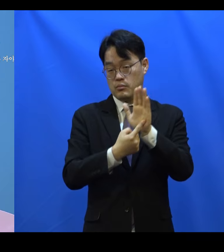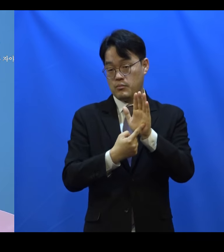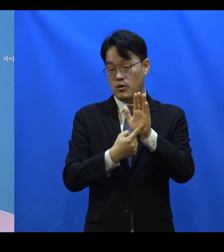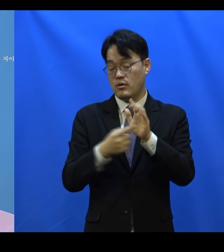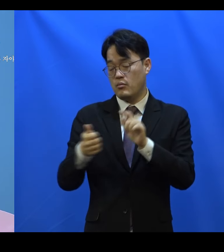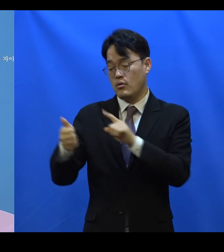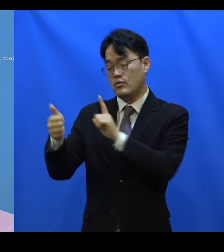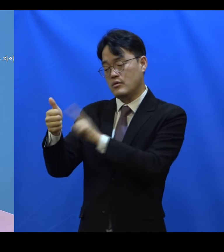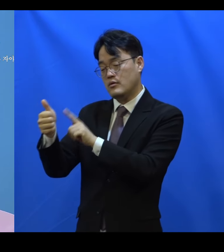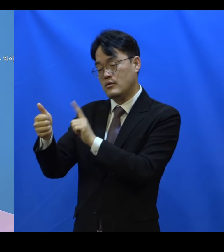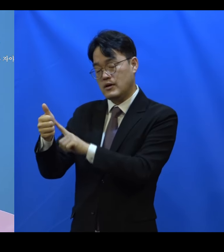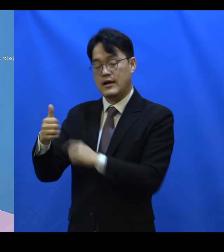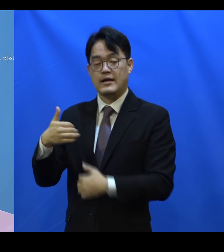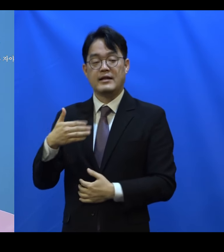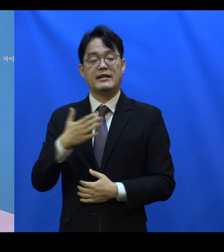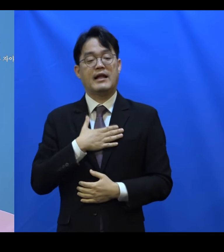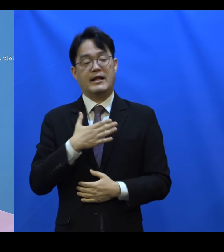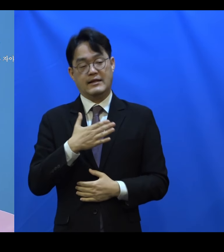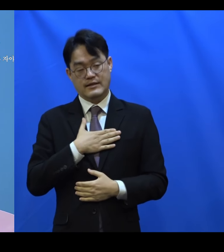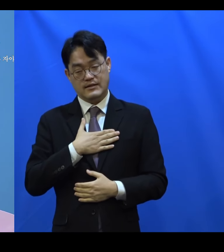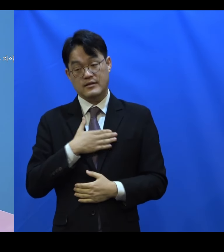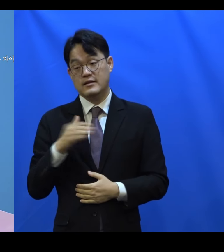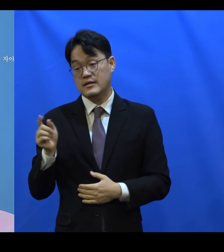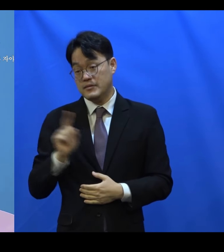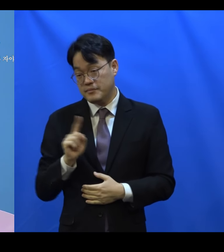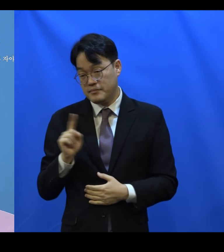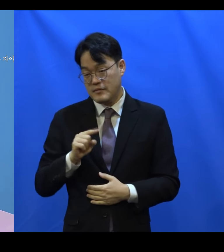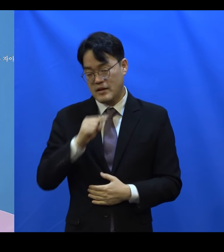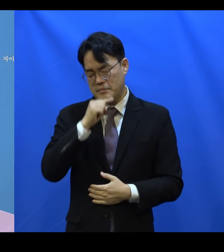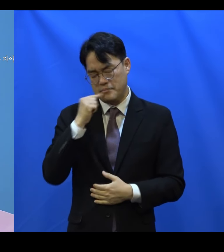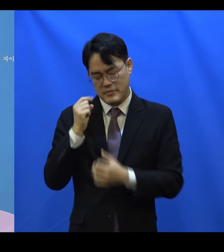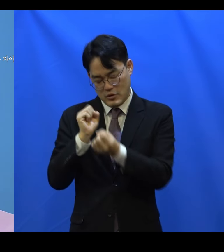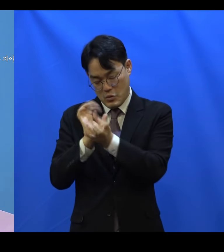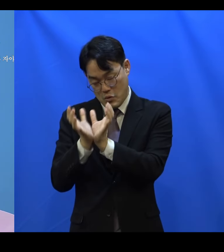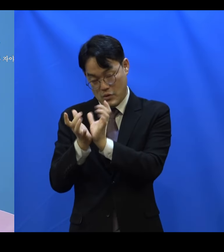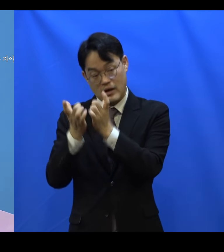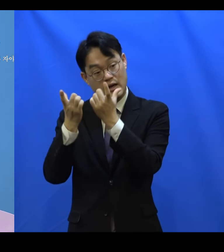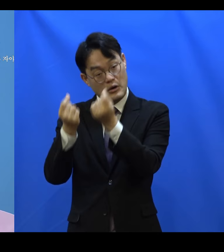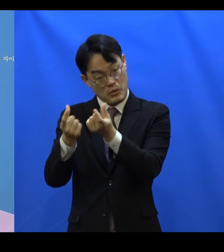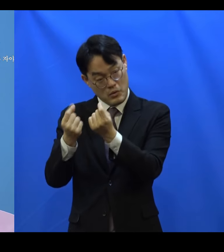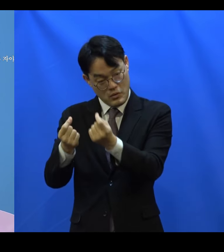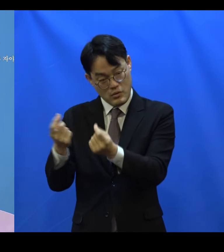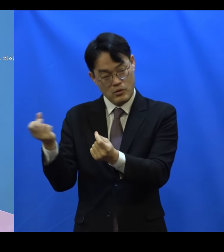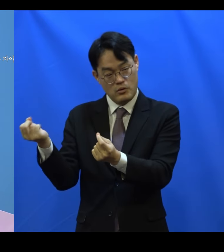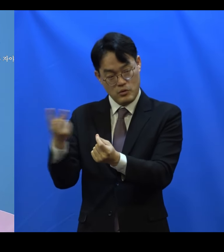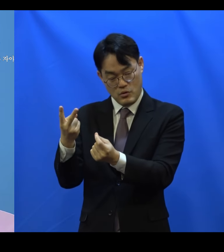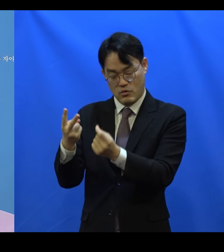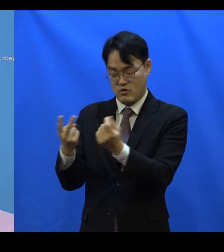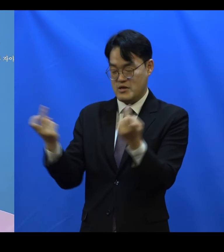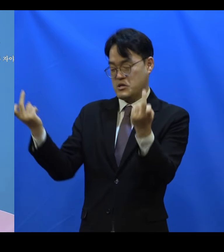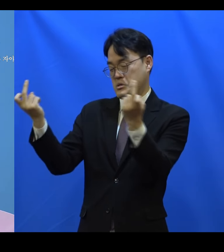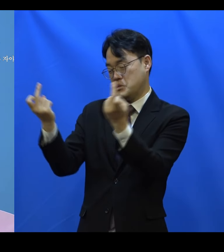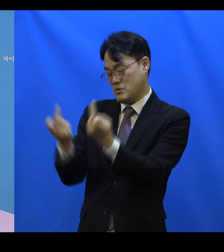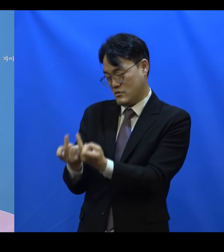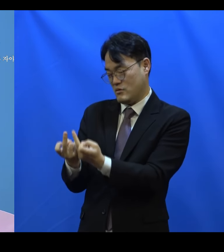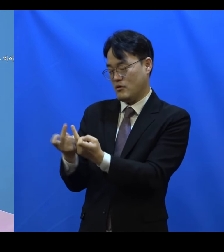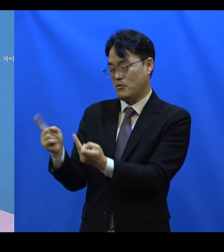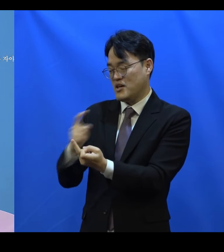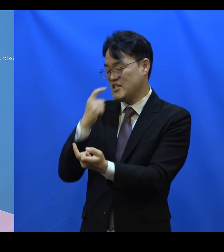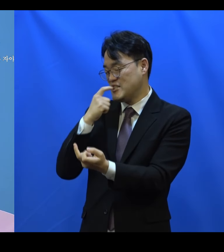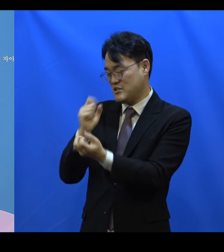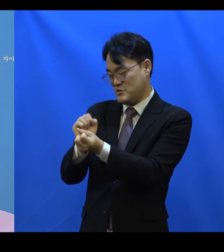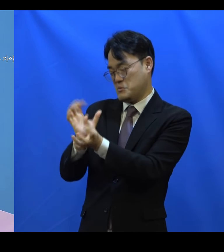그것을 함축하고 있는 거죠. 여러분 시집을 읽으면 시집은 그림 몇 개 안 돼요. 그리고 여백이